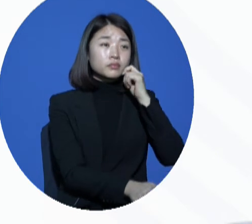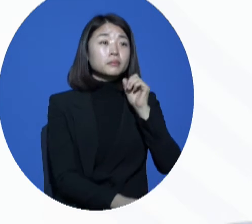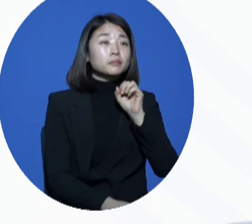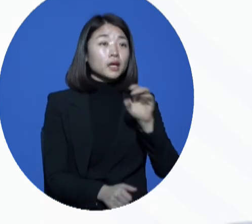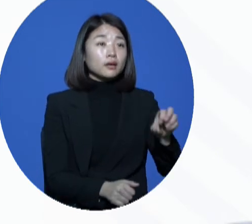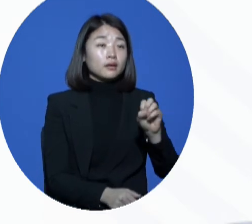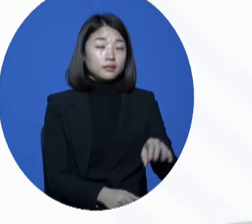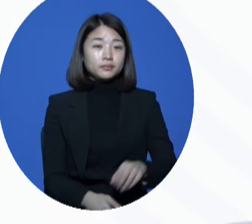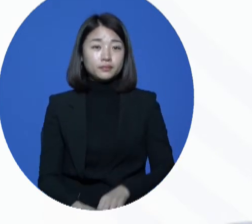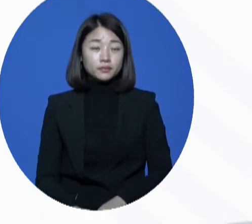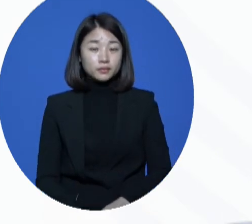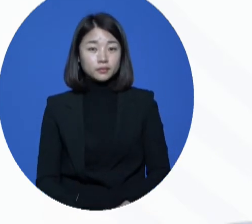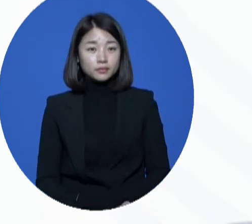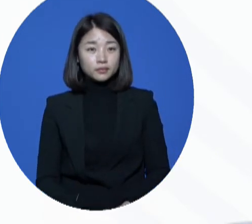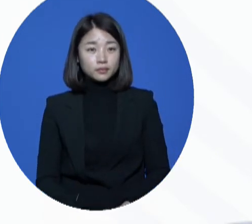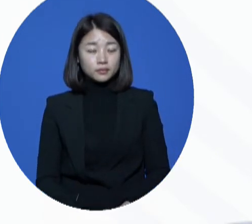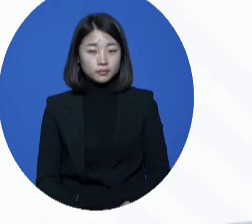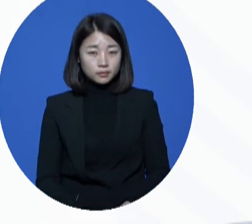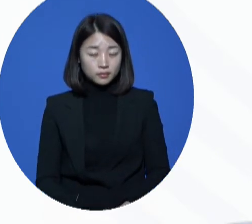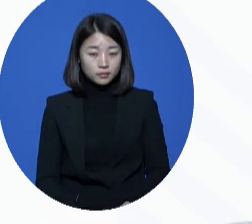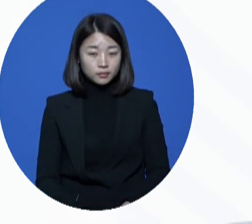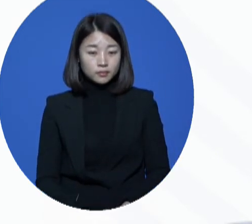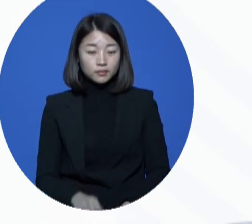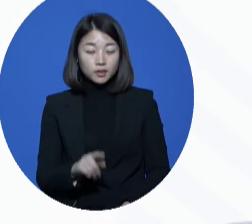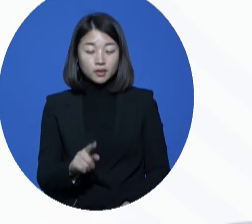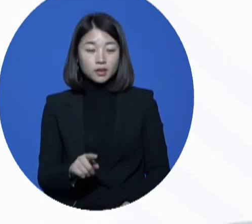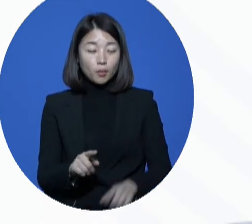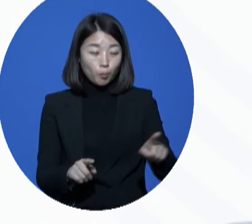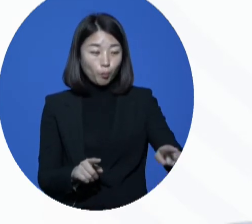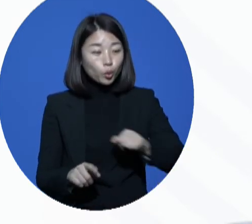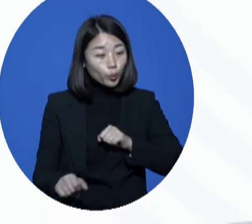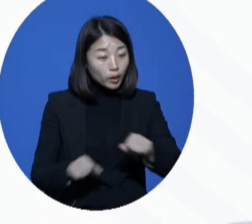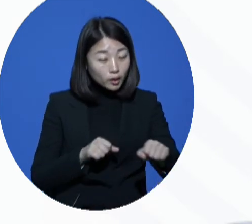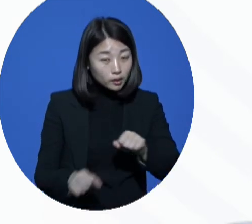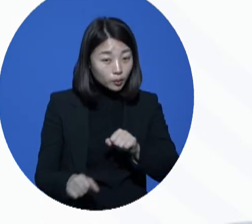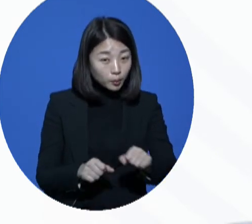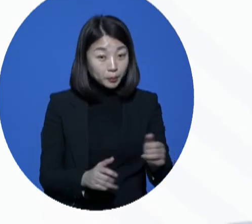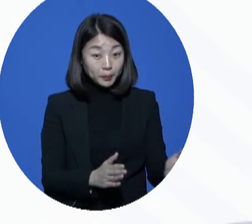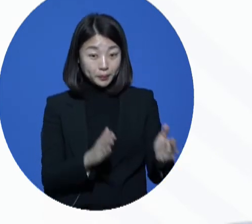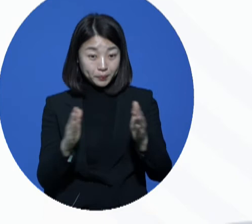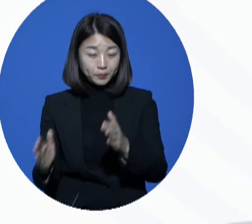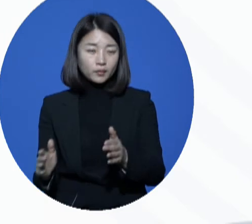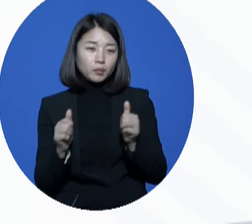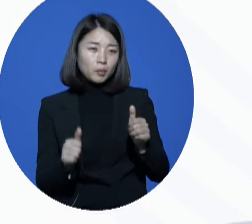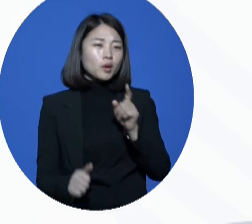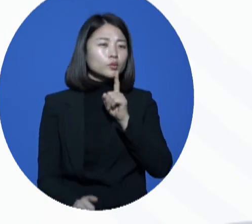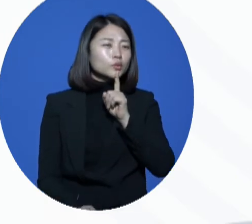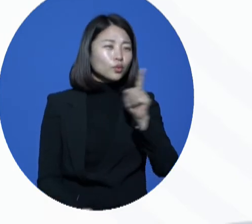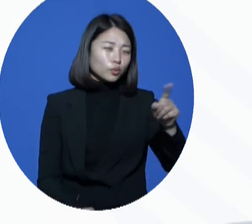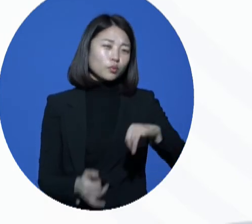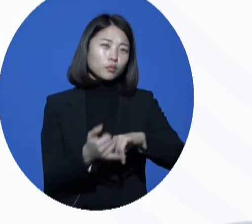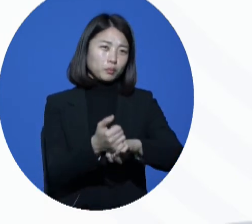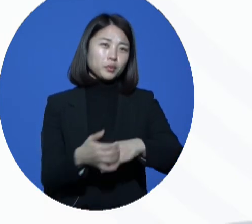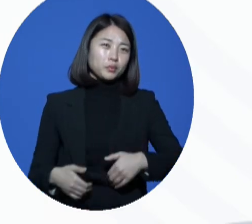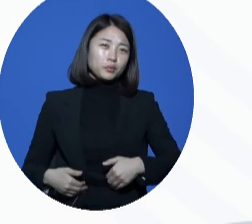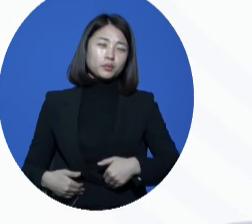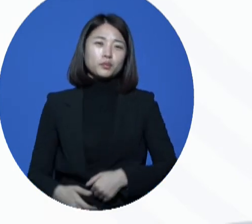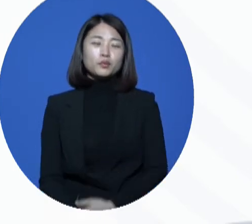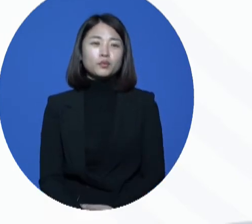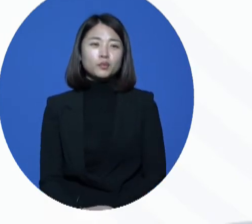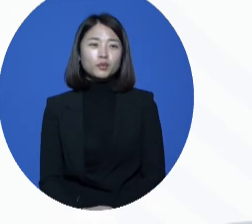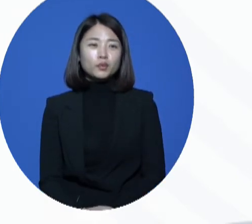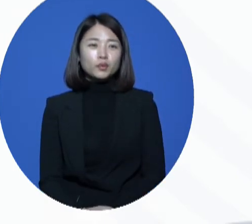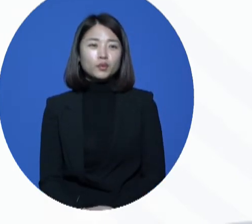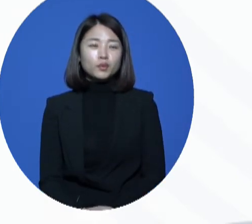운동이 정말 중요하지만 소송이 가진 효과를 저는 이 소송을 뒤에 배우면서도 한번 생각을 했는데요.